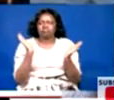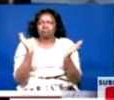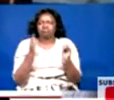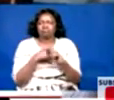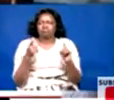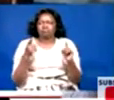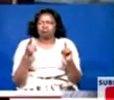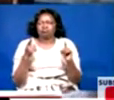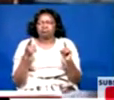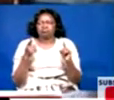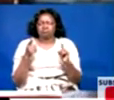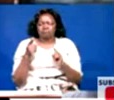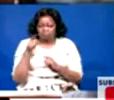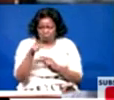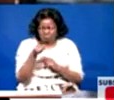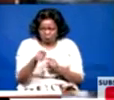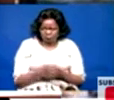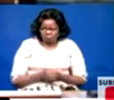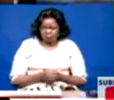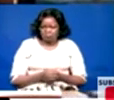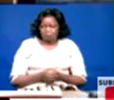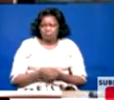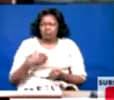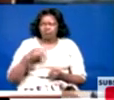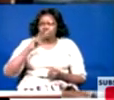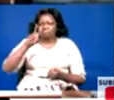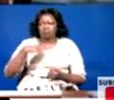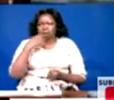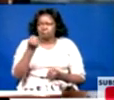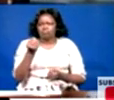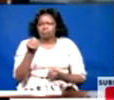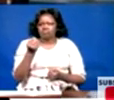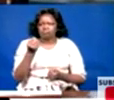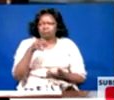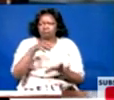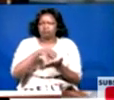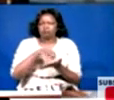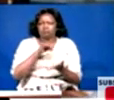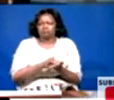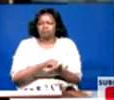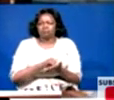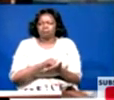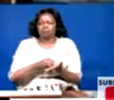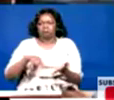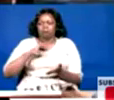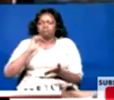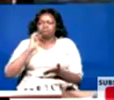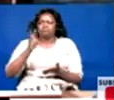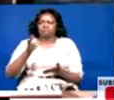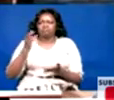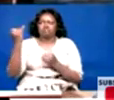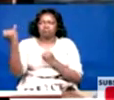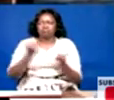at the main dais, like I said, we have 2,500 slots that we will be inviting the